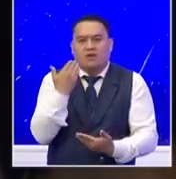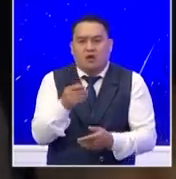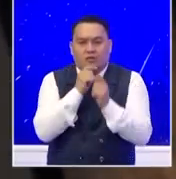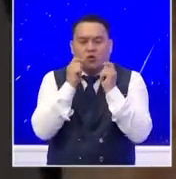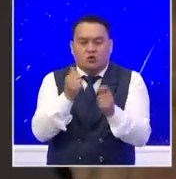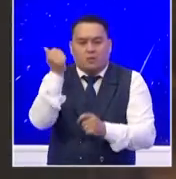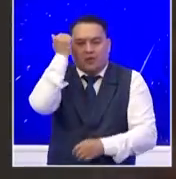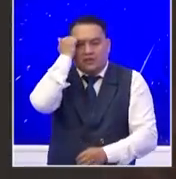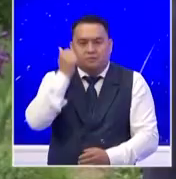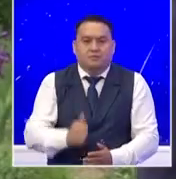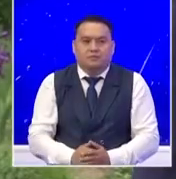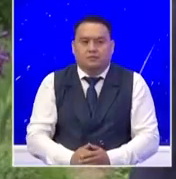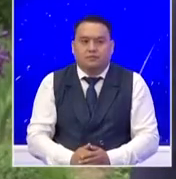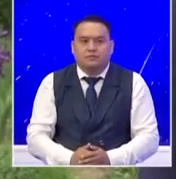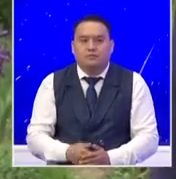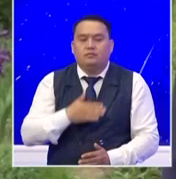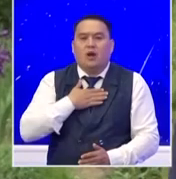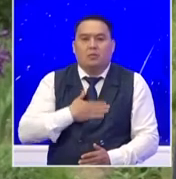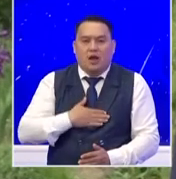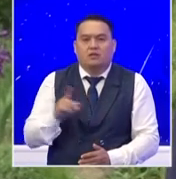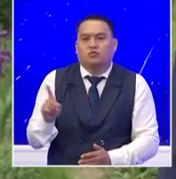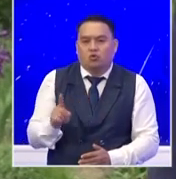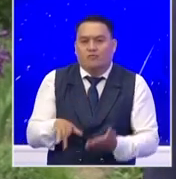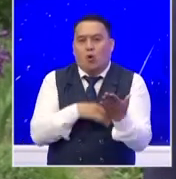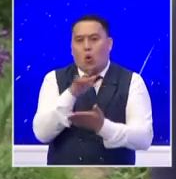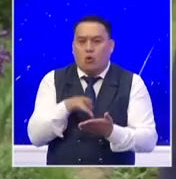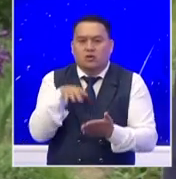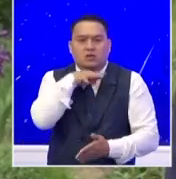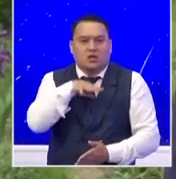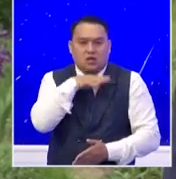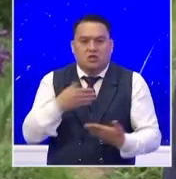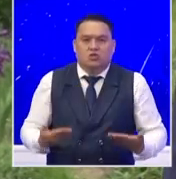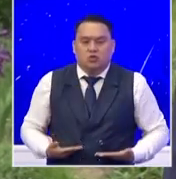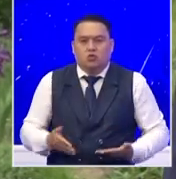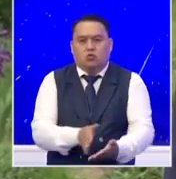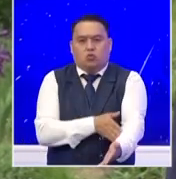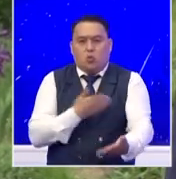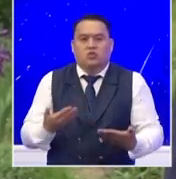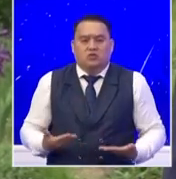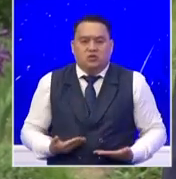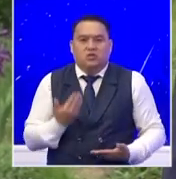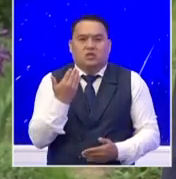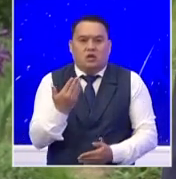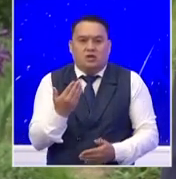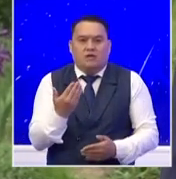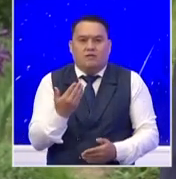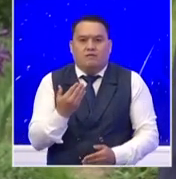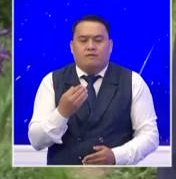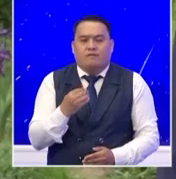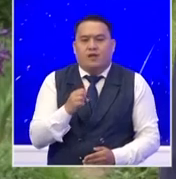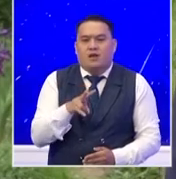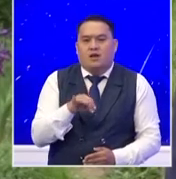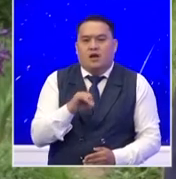вручив ей памятные подарки. Очень приятно, что в городе Текели проживает долгожительница, вот Великанова